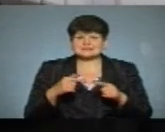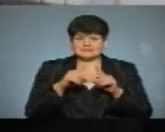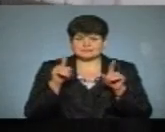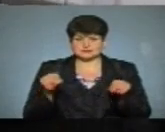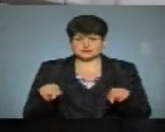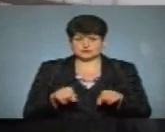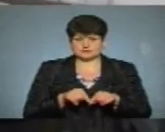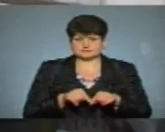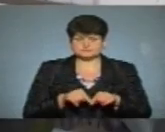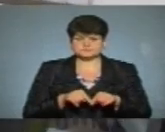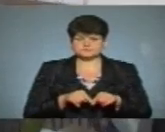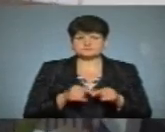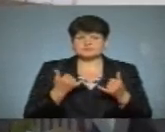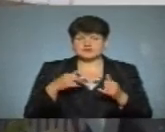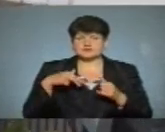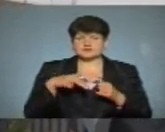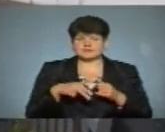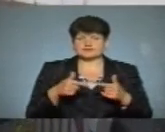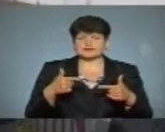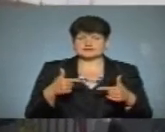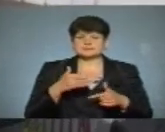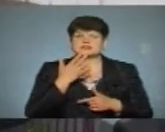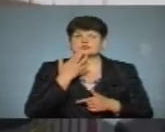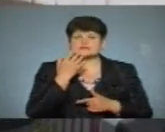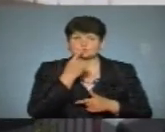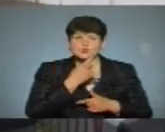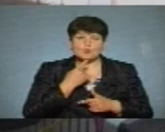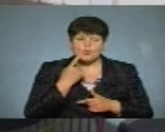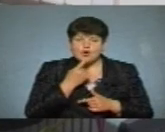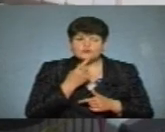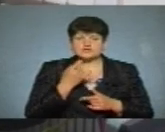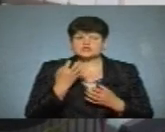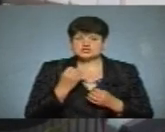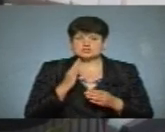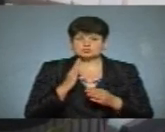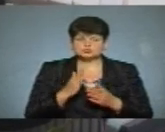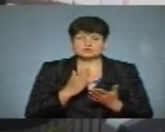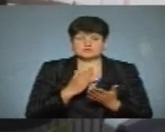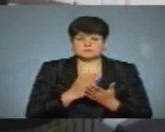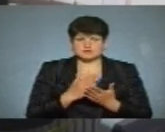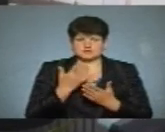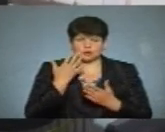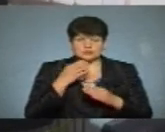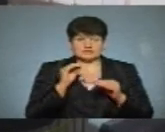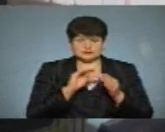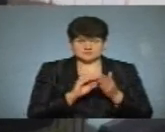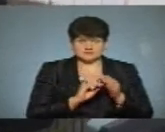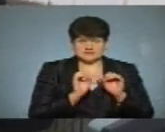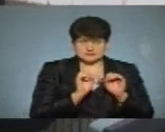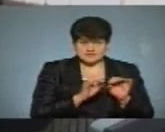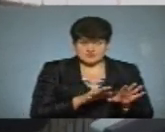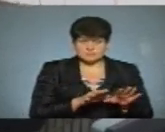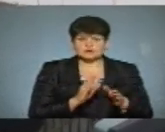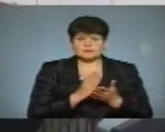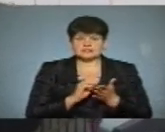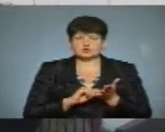на екзамен з іноземної мови, а також ще буде мати, вже коли він його здасть, довідку про те, що